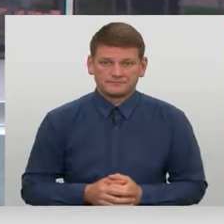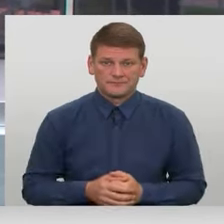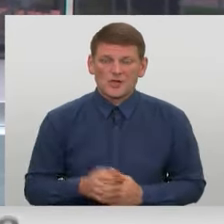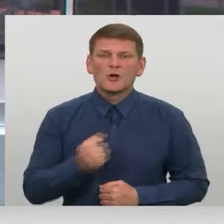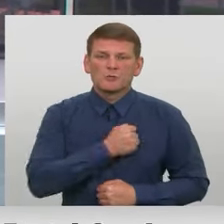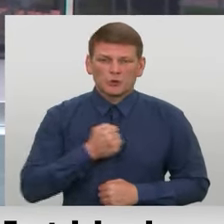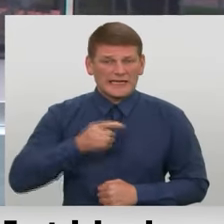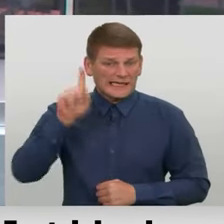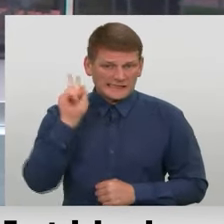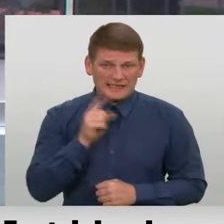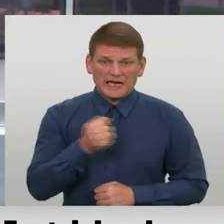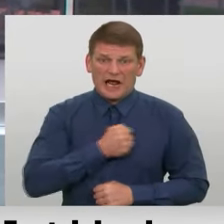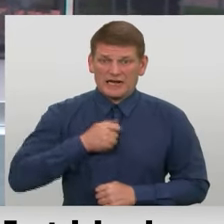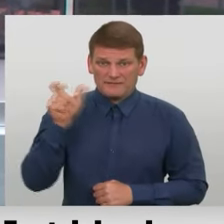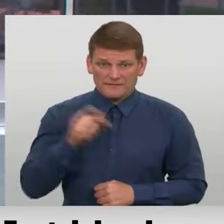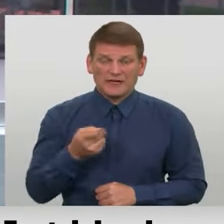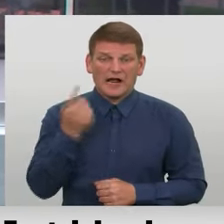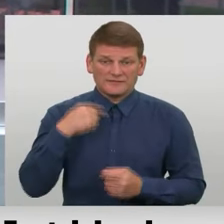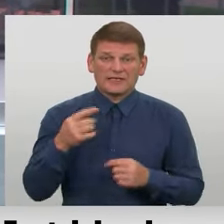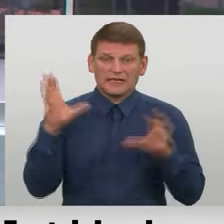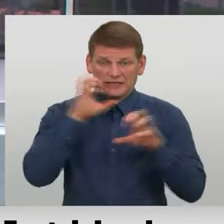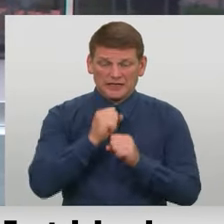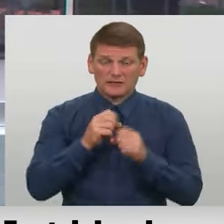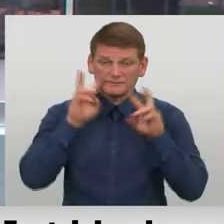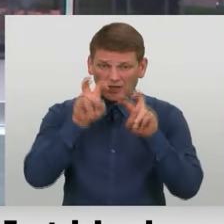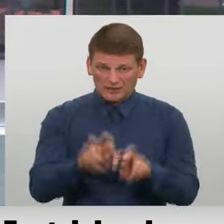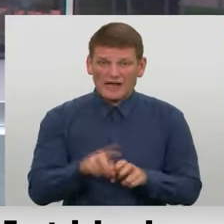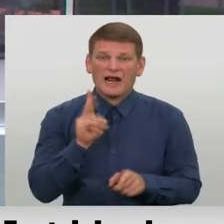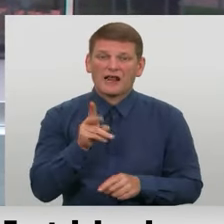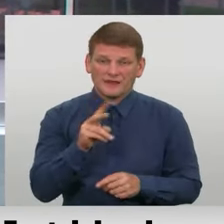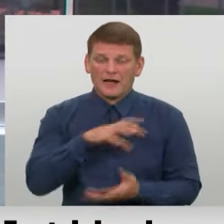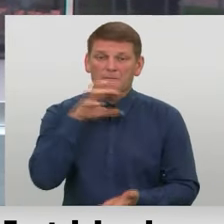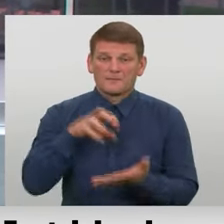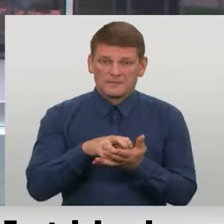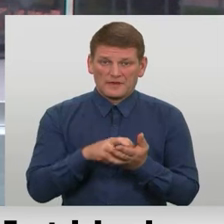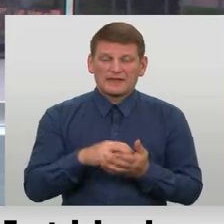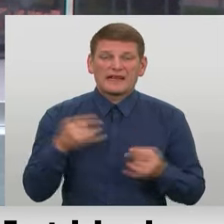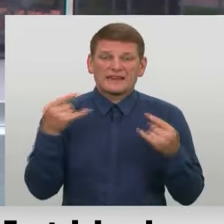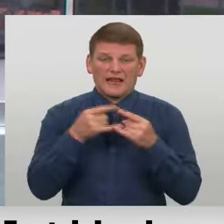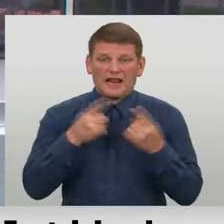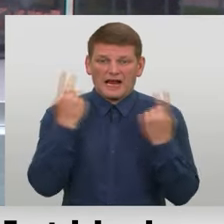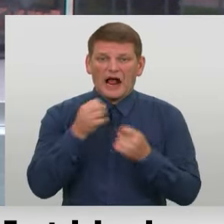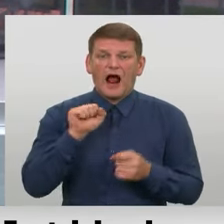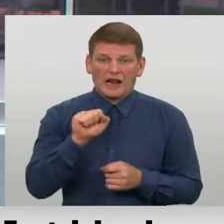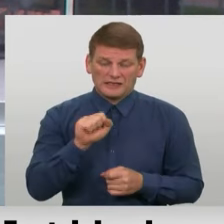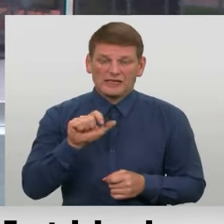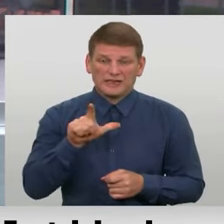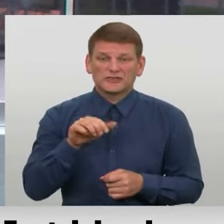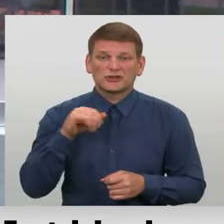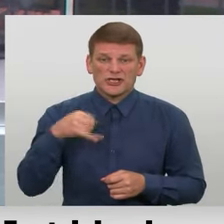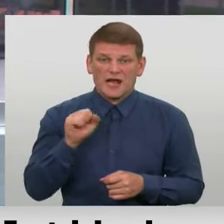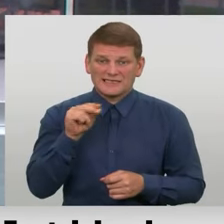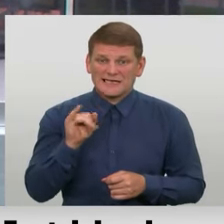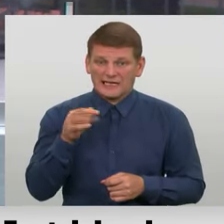Bruņoti Izraēlas karavīri aizvadītajā naktī veikuši kratīšanu Katarā bāzētā telekanāla Al Jazeera birojā okupētajā